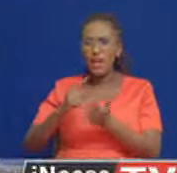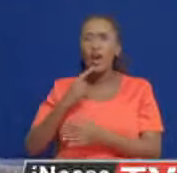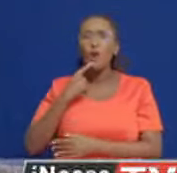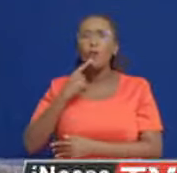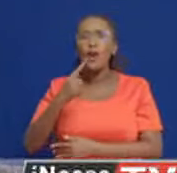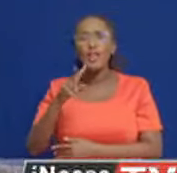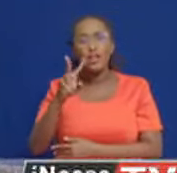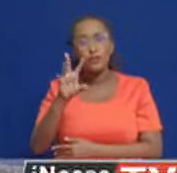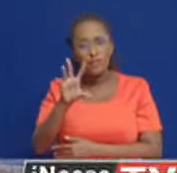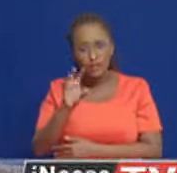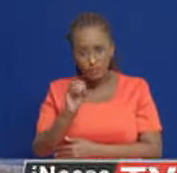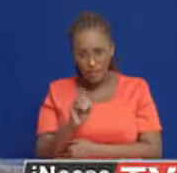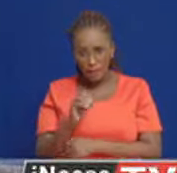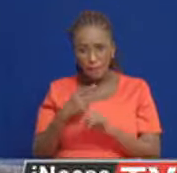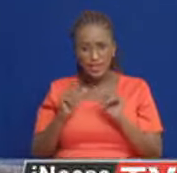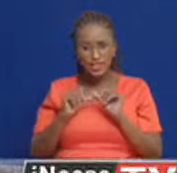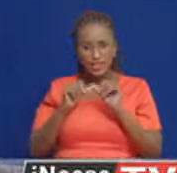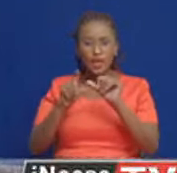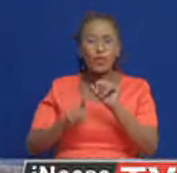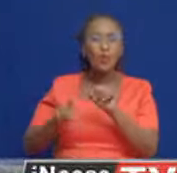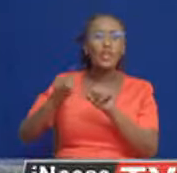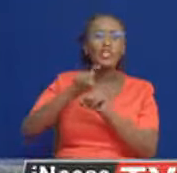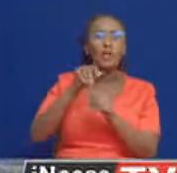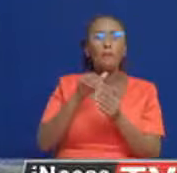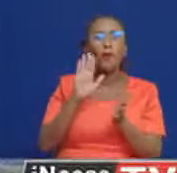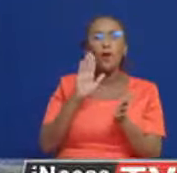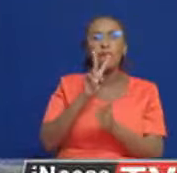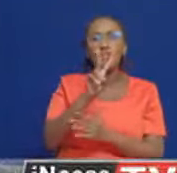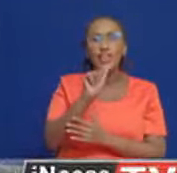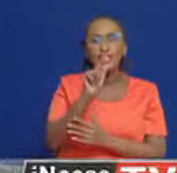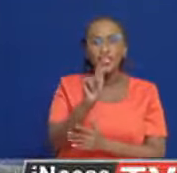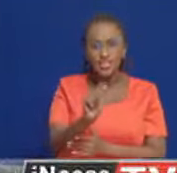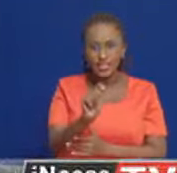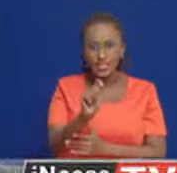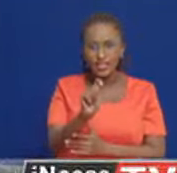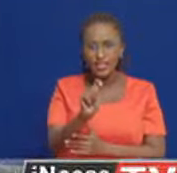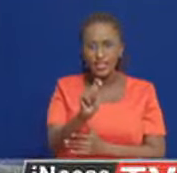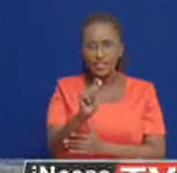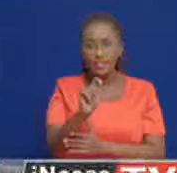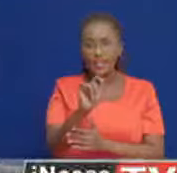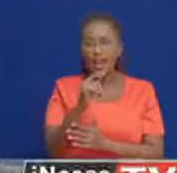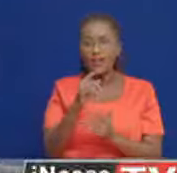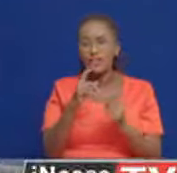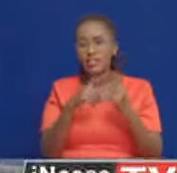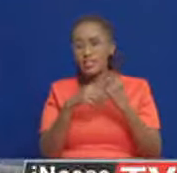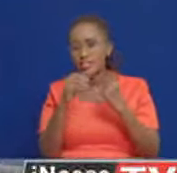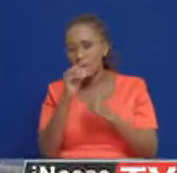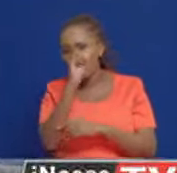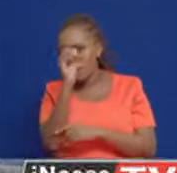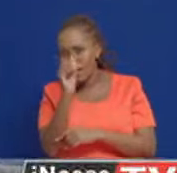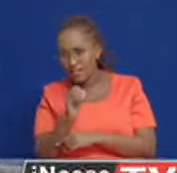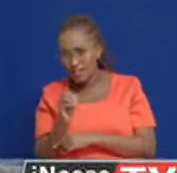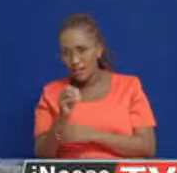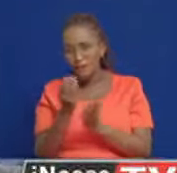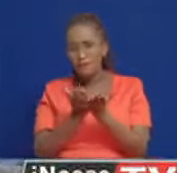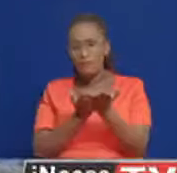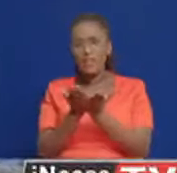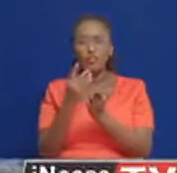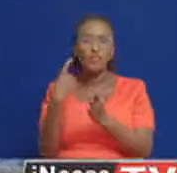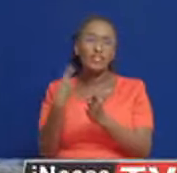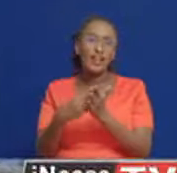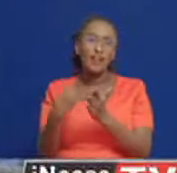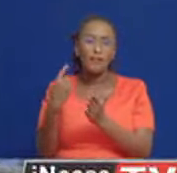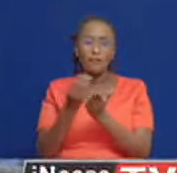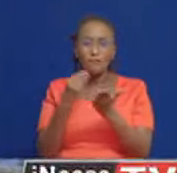ndio, lakini uongeze pia VAT ya asilimia 16 financial service. Labda upate kutueleza